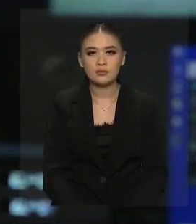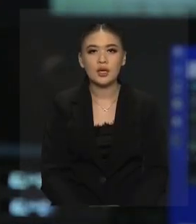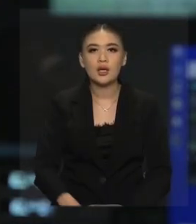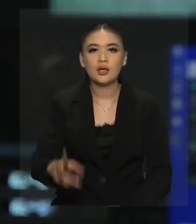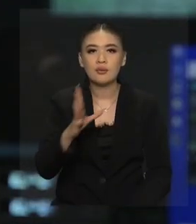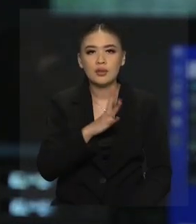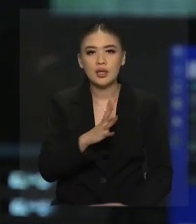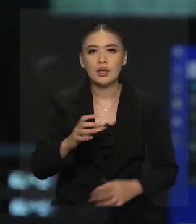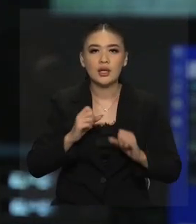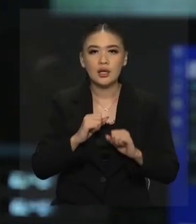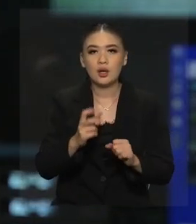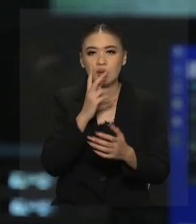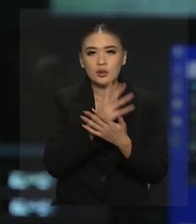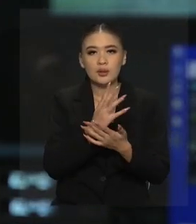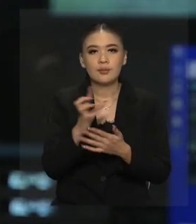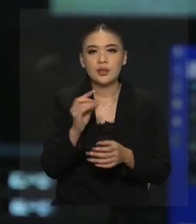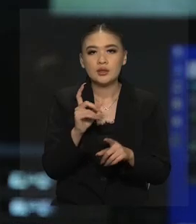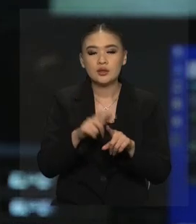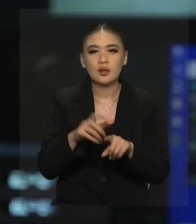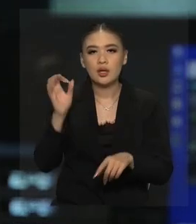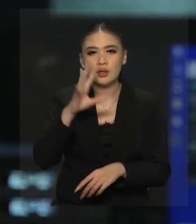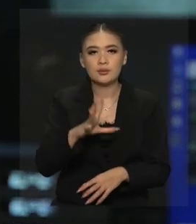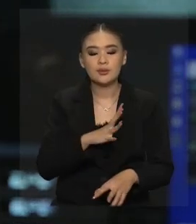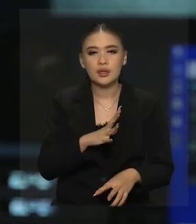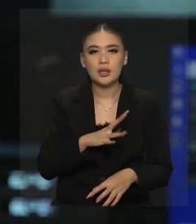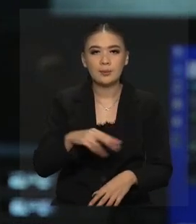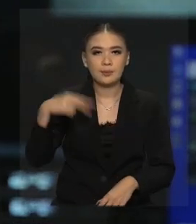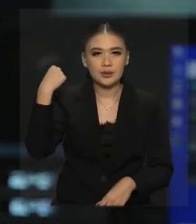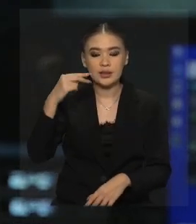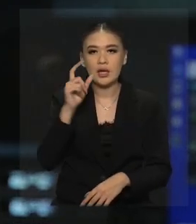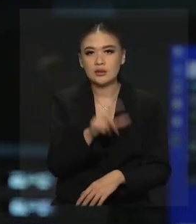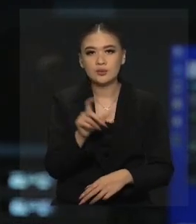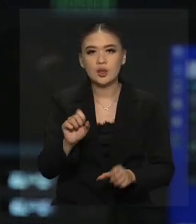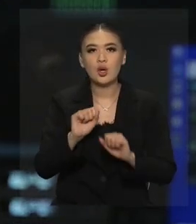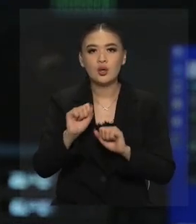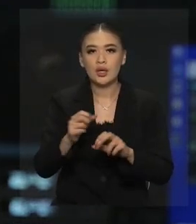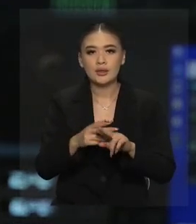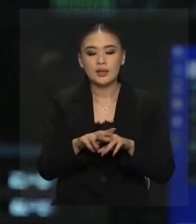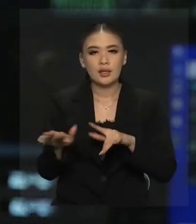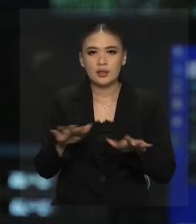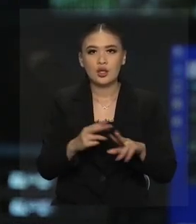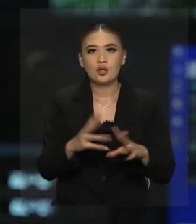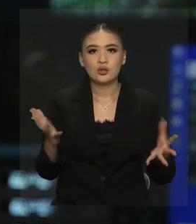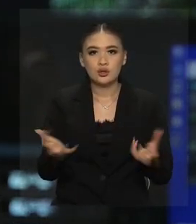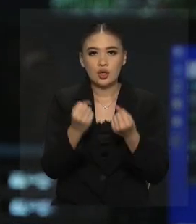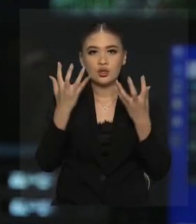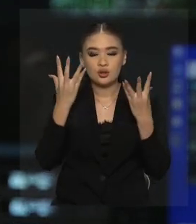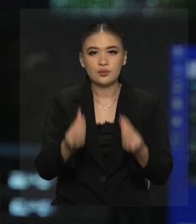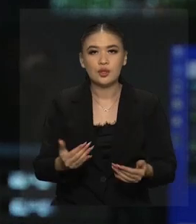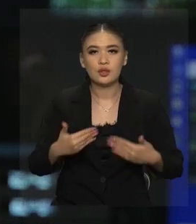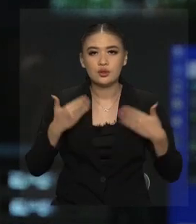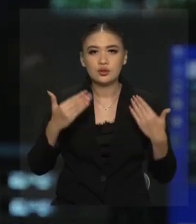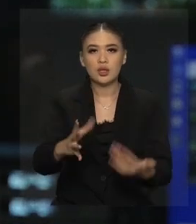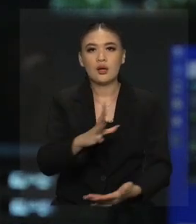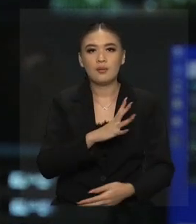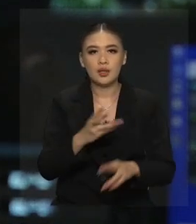Көзсіз ерлік көрсеткен сөзсіз алғысқа бөленеді. Президент азаматтық қорған саласының қызметкерлерін құтқарушы күнімен құттықтады.